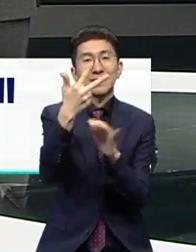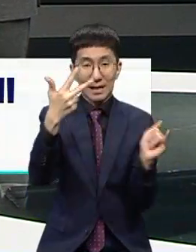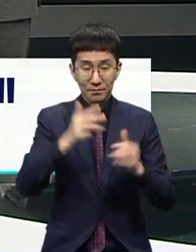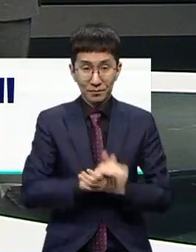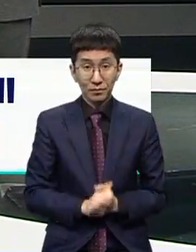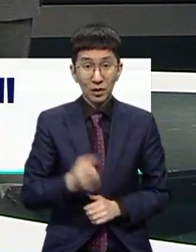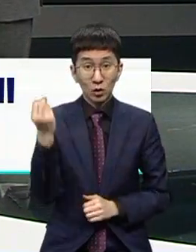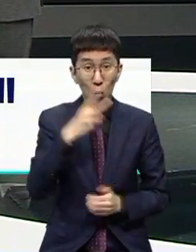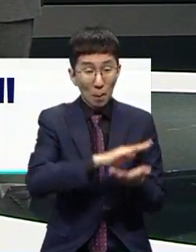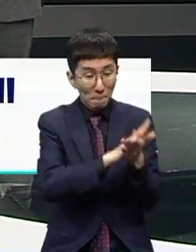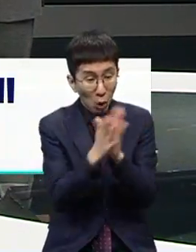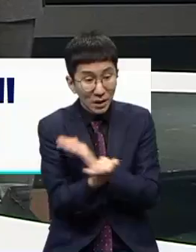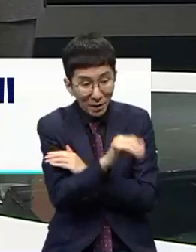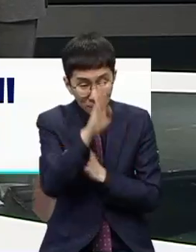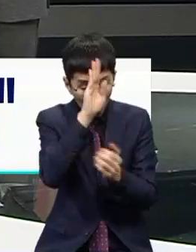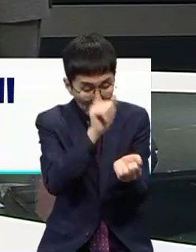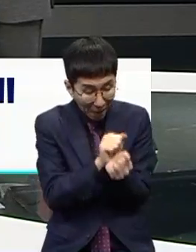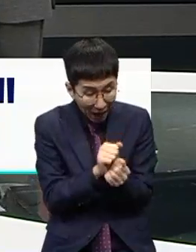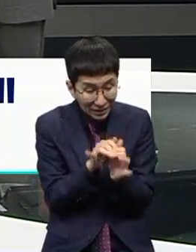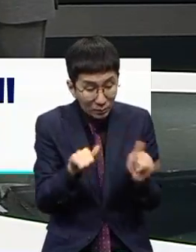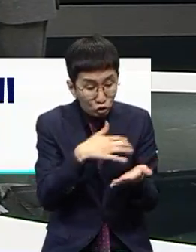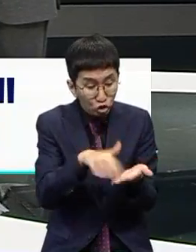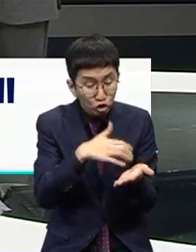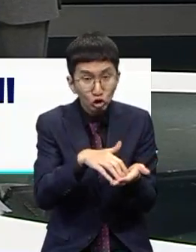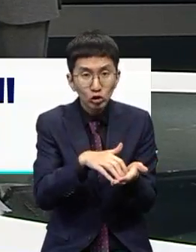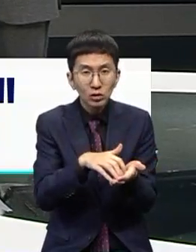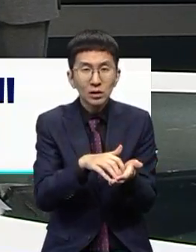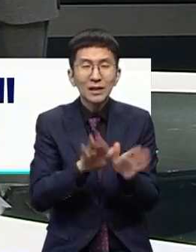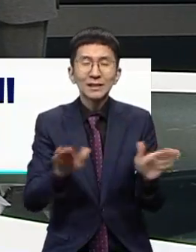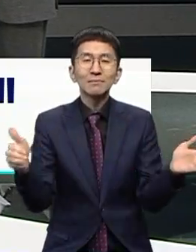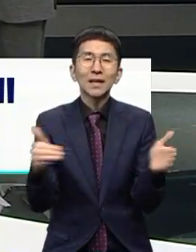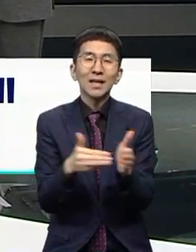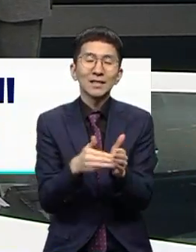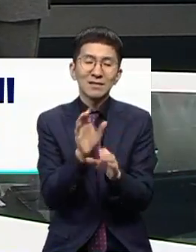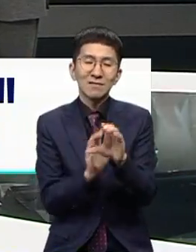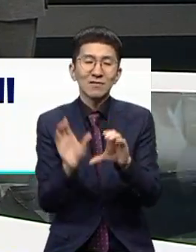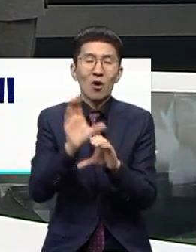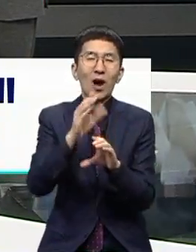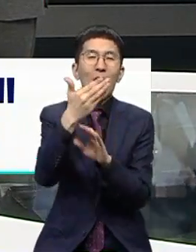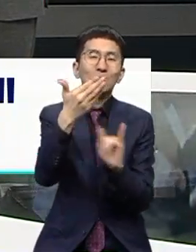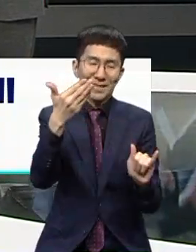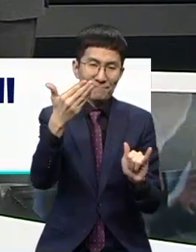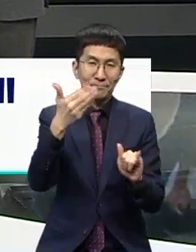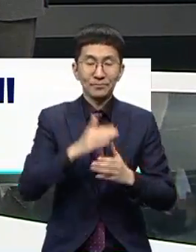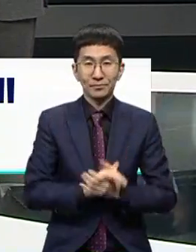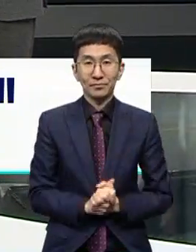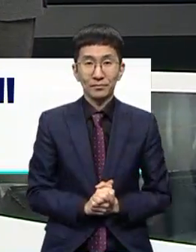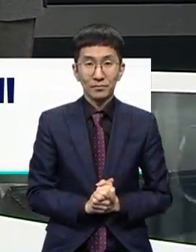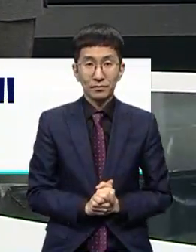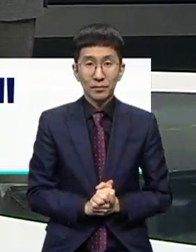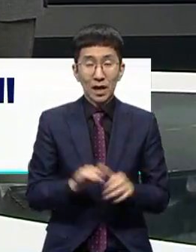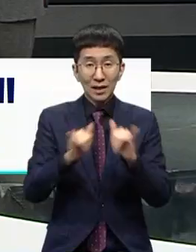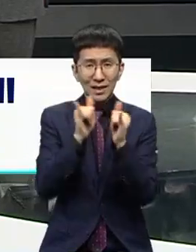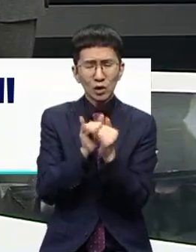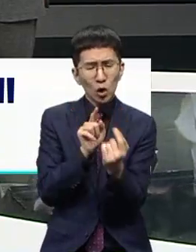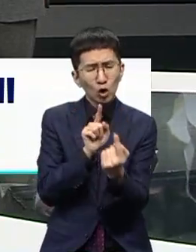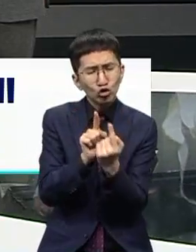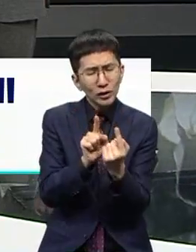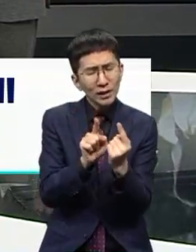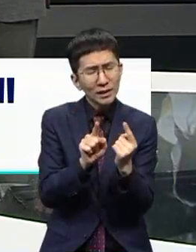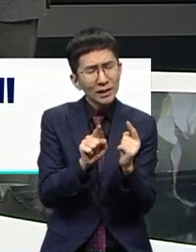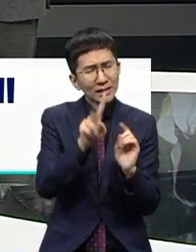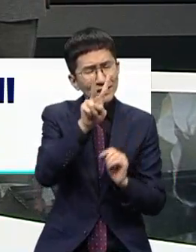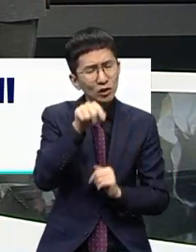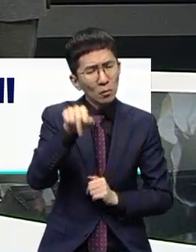함께 변이 바이러스에 감염된 사람도 9명 더 확인됐습니다 이 때문에 거리두기 를 조정할 지 검토하던